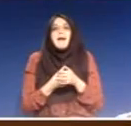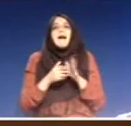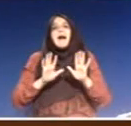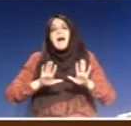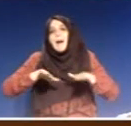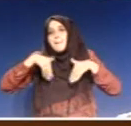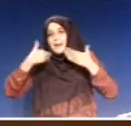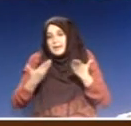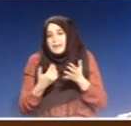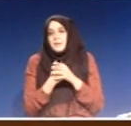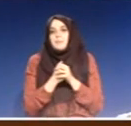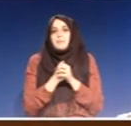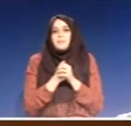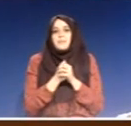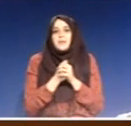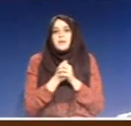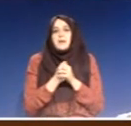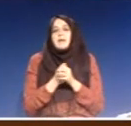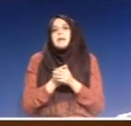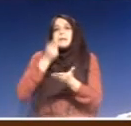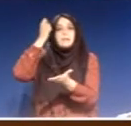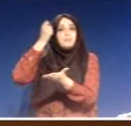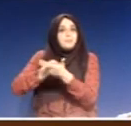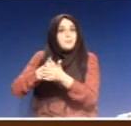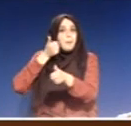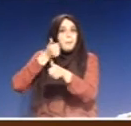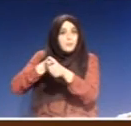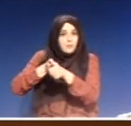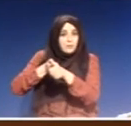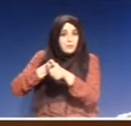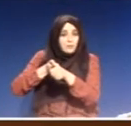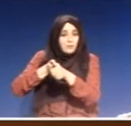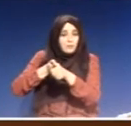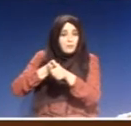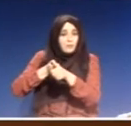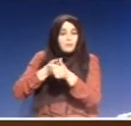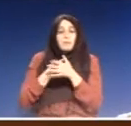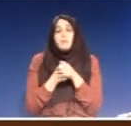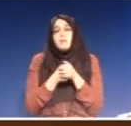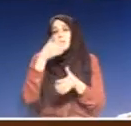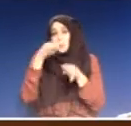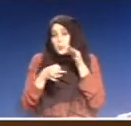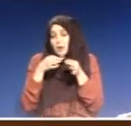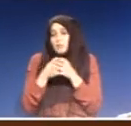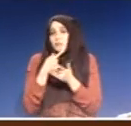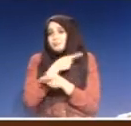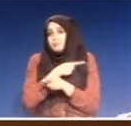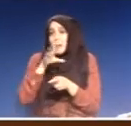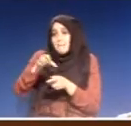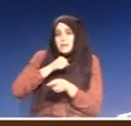بعد واحد منهم يرفع الاخر دعوه للمحكمه،